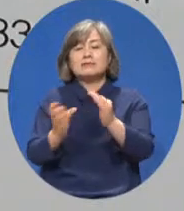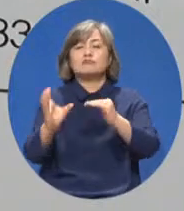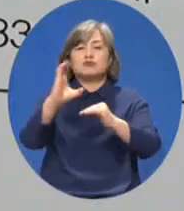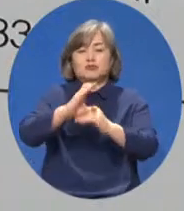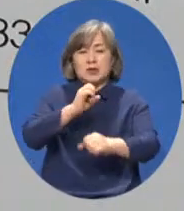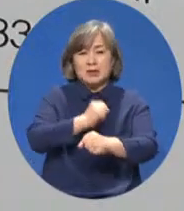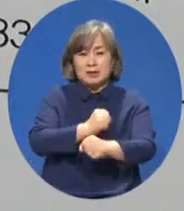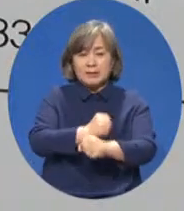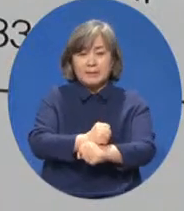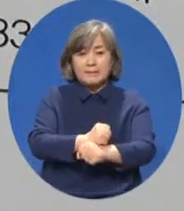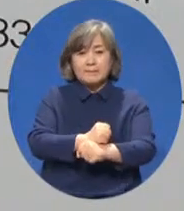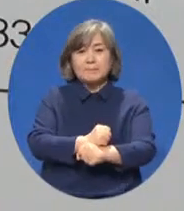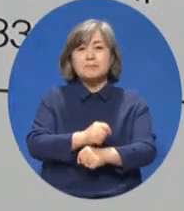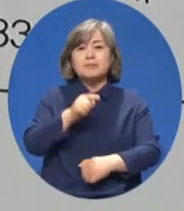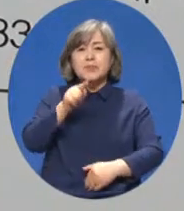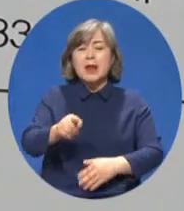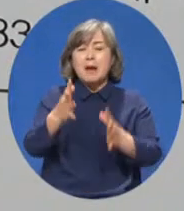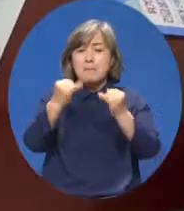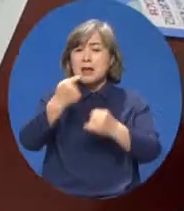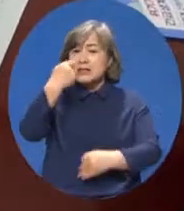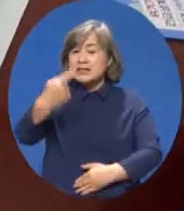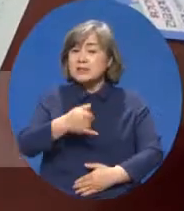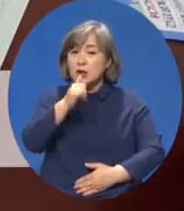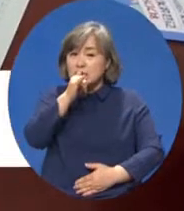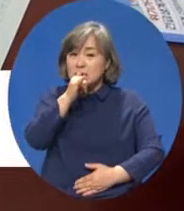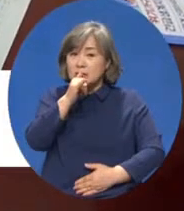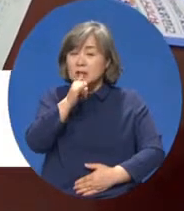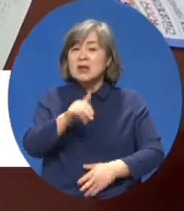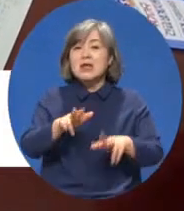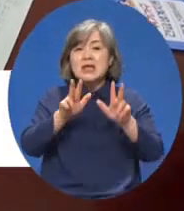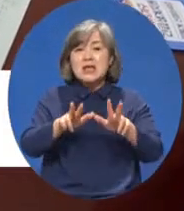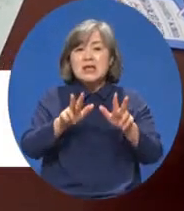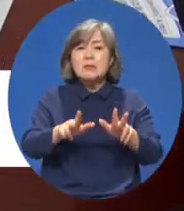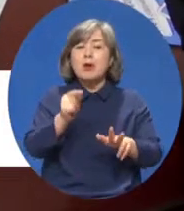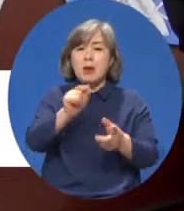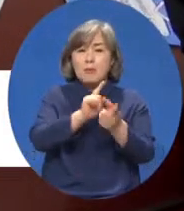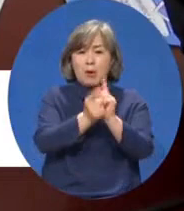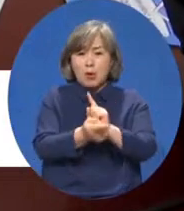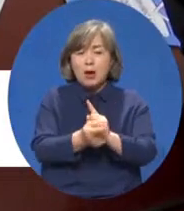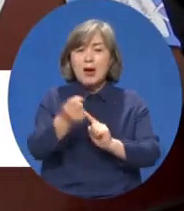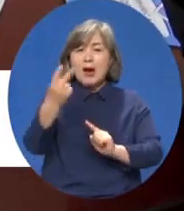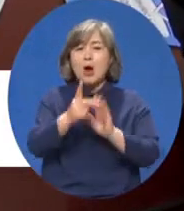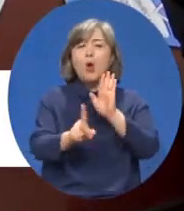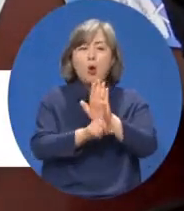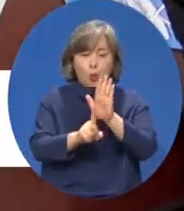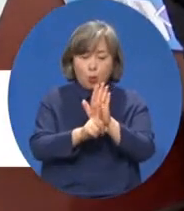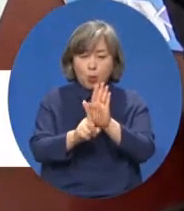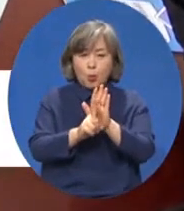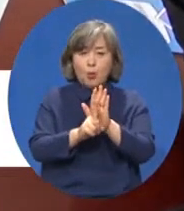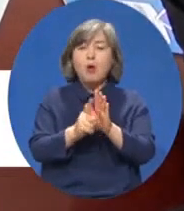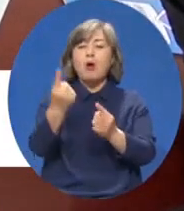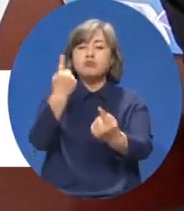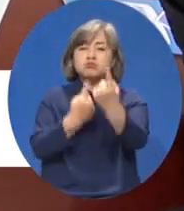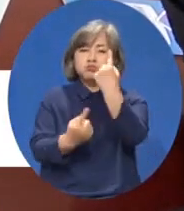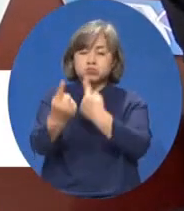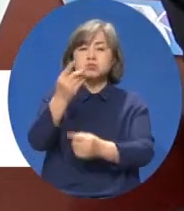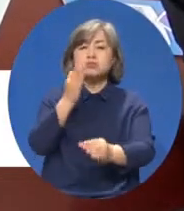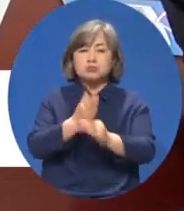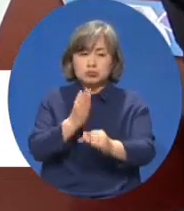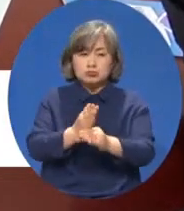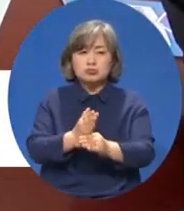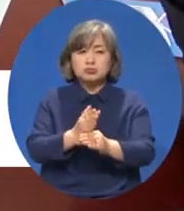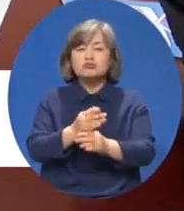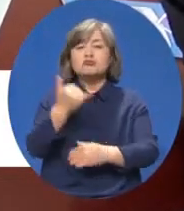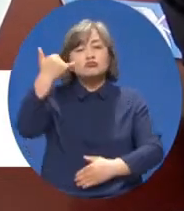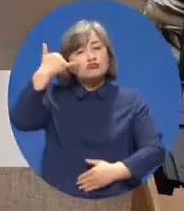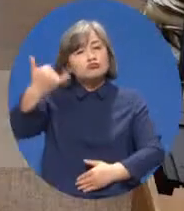추가했습니다. 이걸로 많이 신청하시나요, 그러면? 그래서 이번에 바뀌고 나서 다시 홍보가 나간 뒤로는 계속 오고 계세요. 본인도